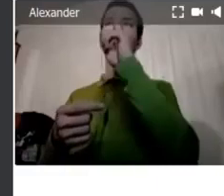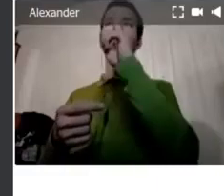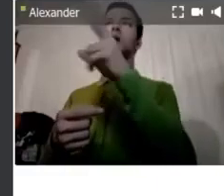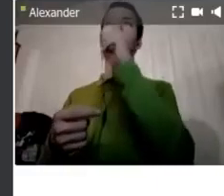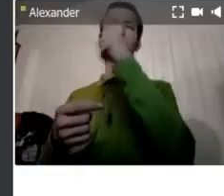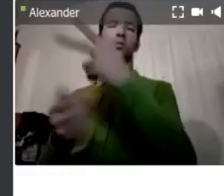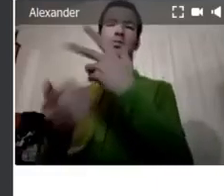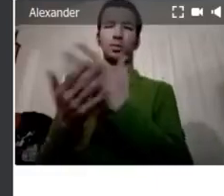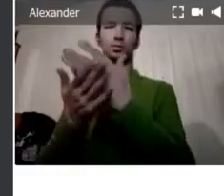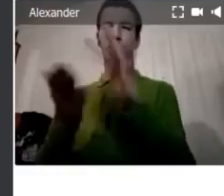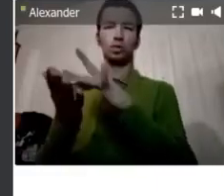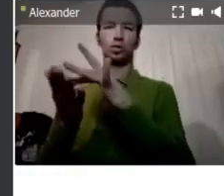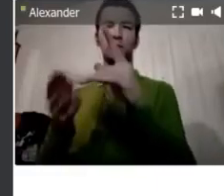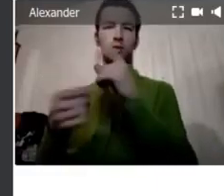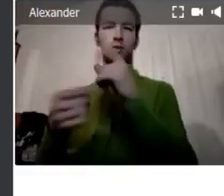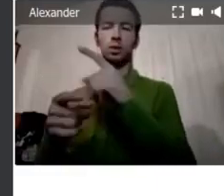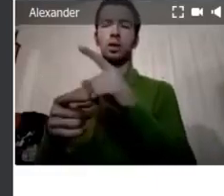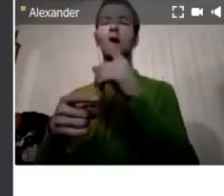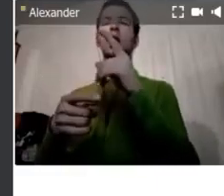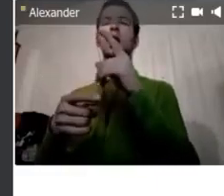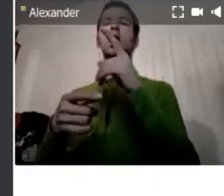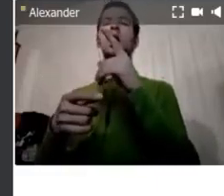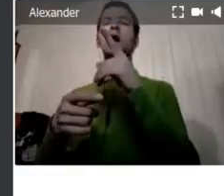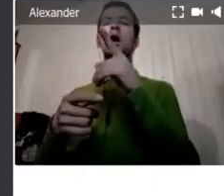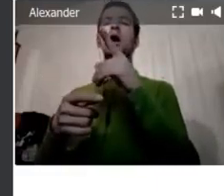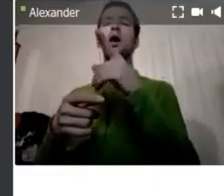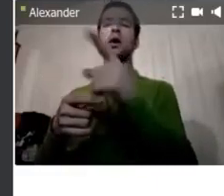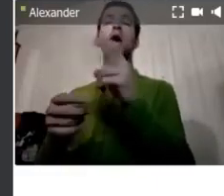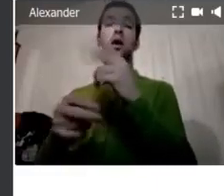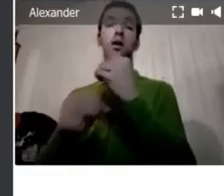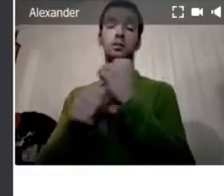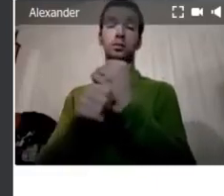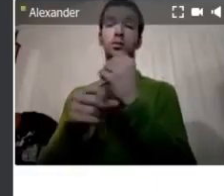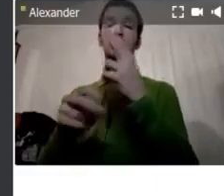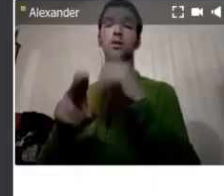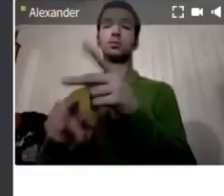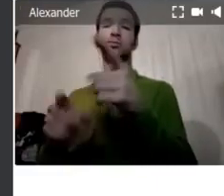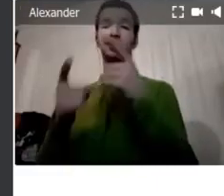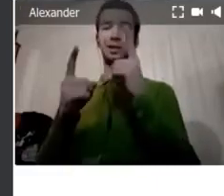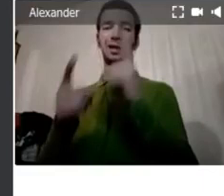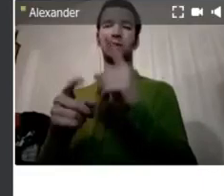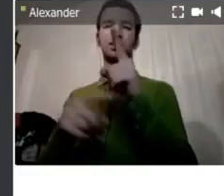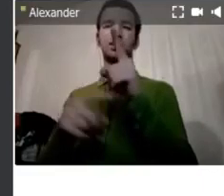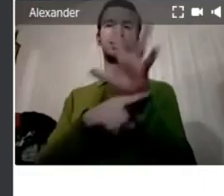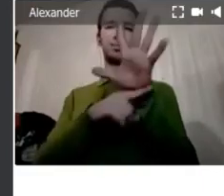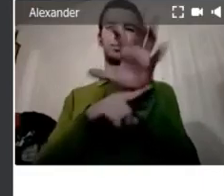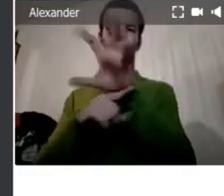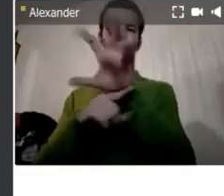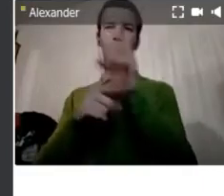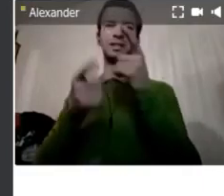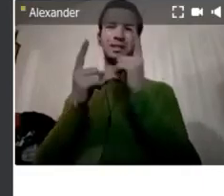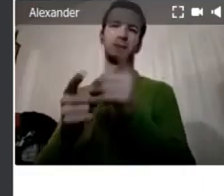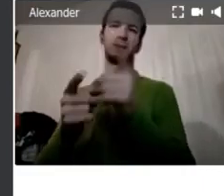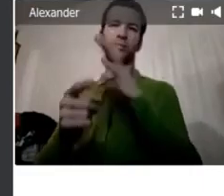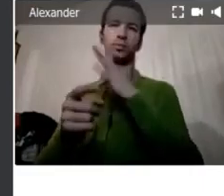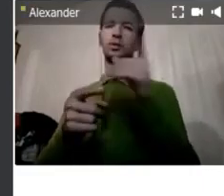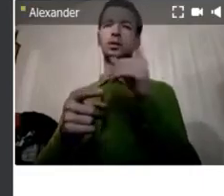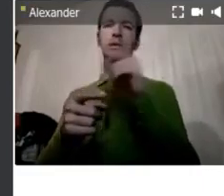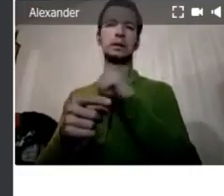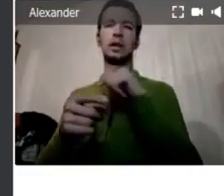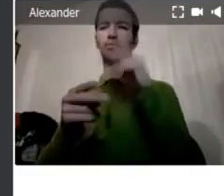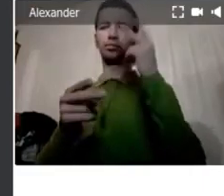тысяч ценных бумаг было, стоили они 276 тысяч евро, да? Дальше клиент